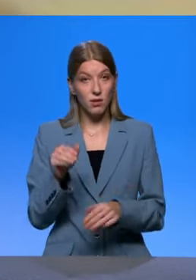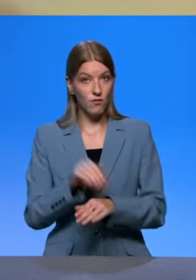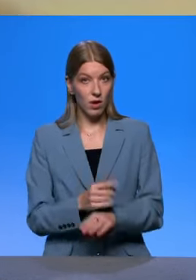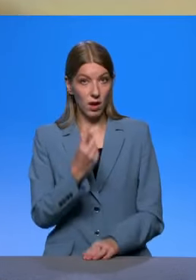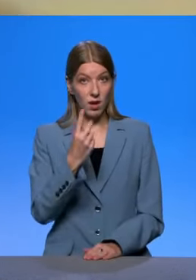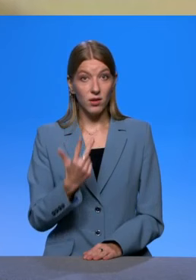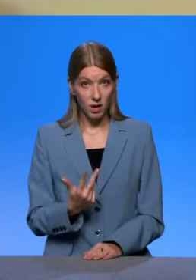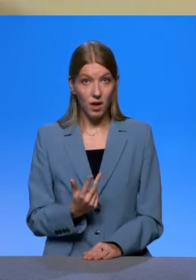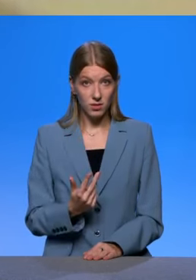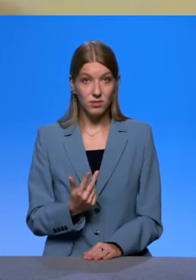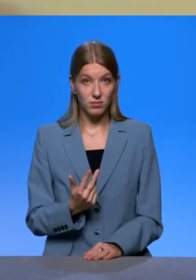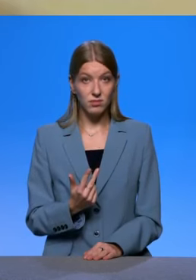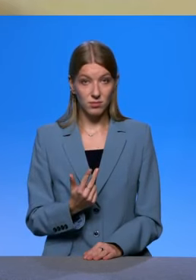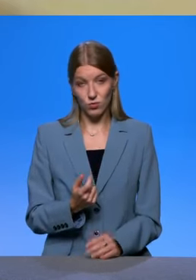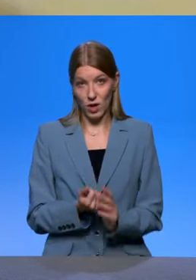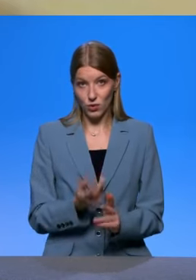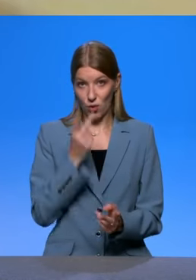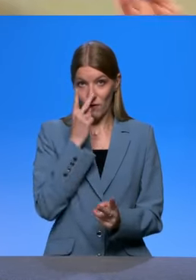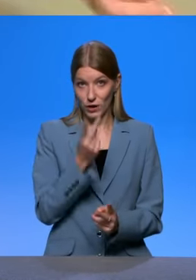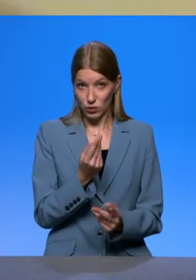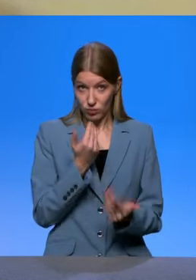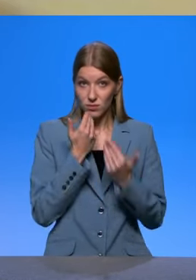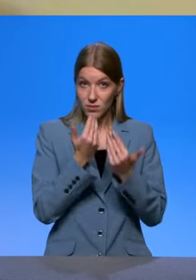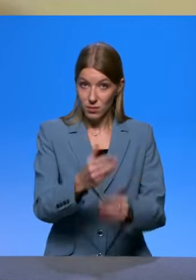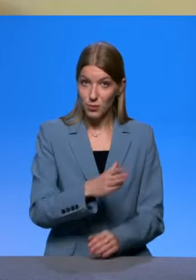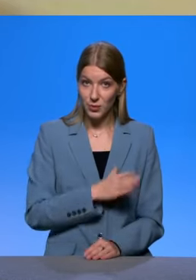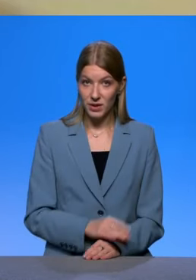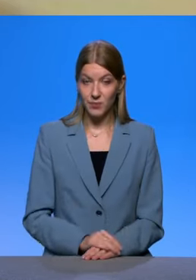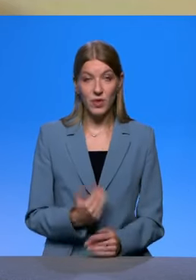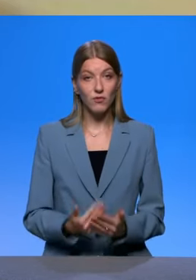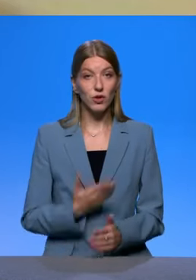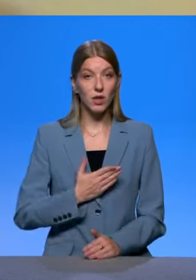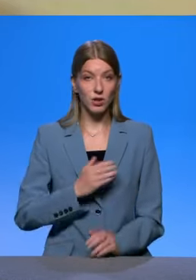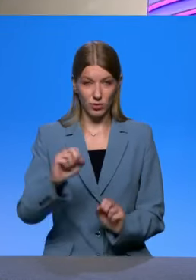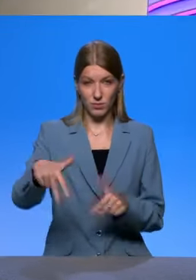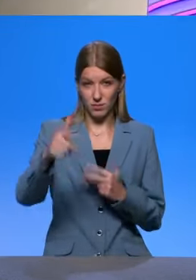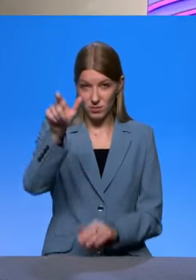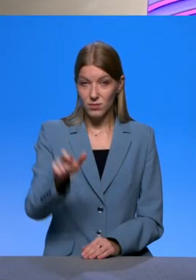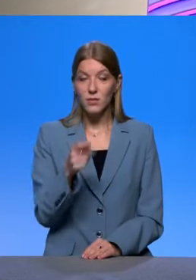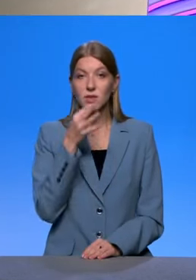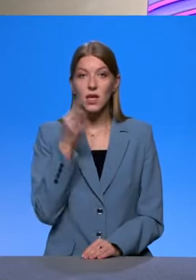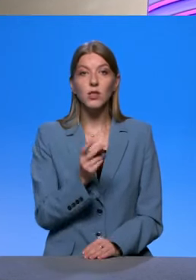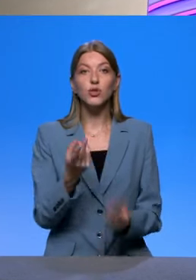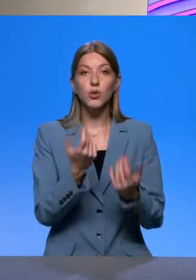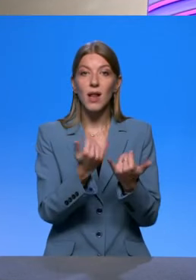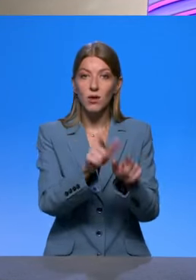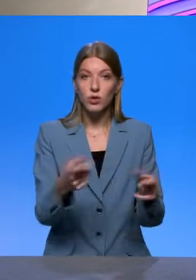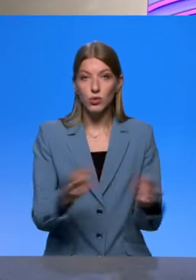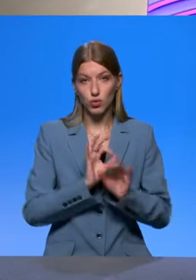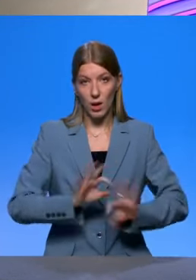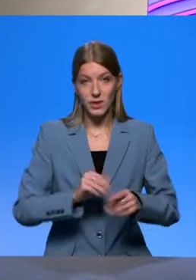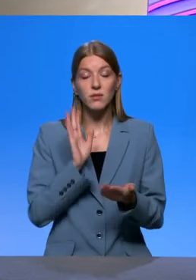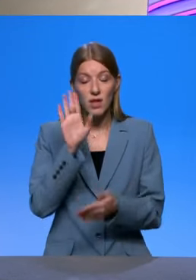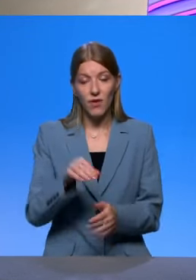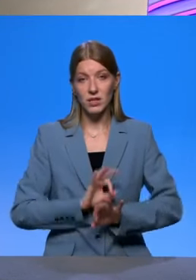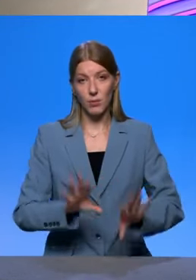добрая, хорошая треть, насколько я вижу, обращались. А вот сказал наш собеседник, что нужно людям разъяснять. Так все-таки давайте разъясним. Механизмы, которые на